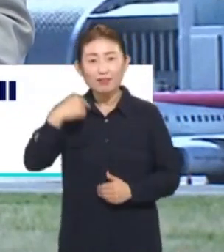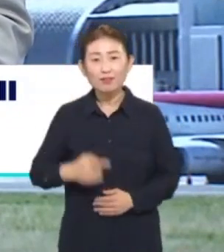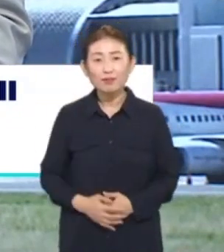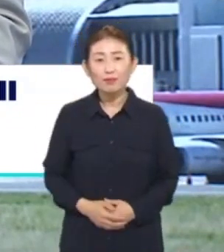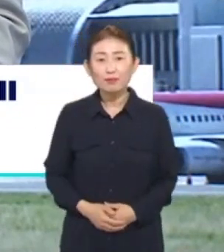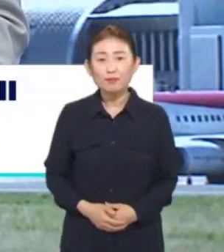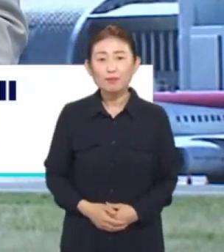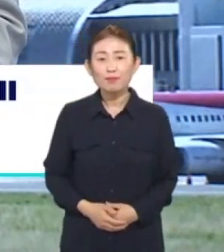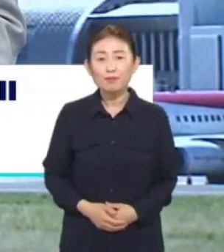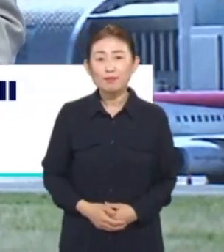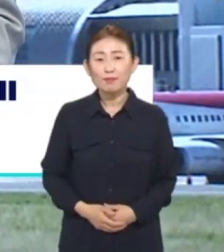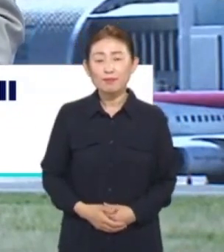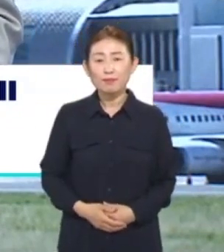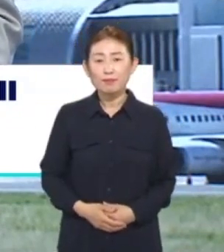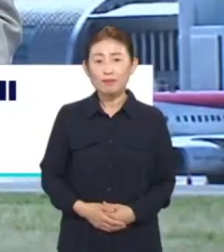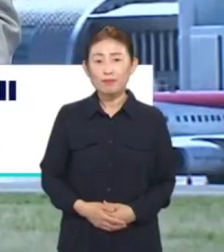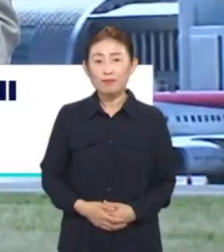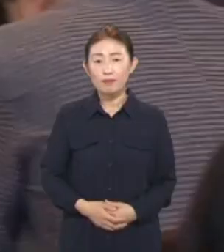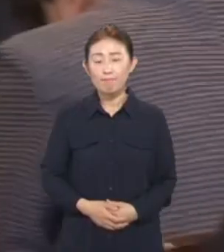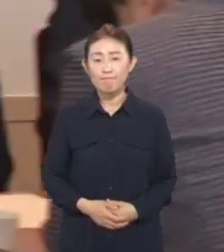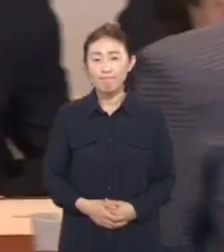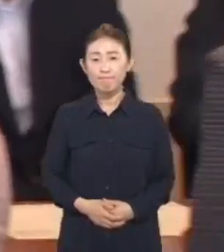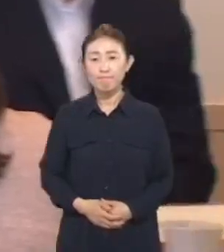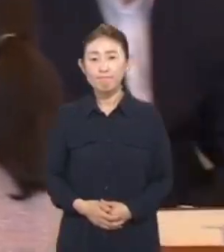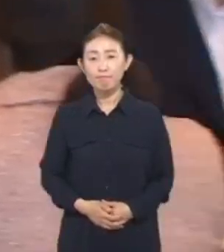이선학 기자가 보도합니다.